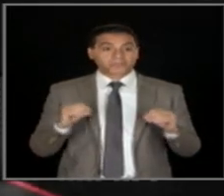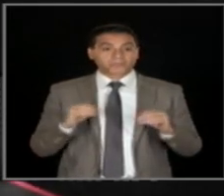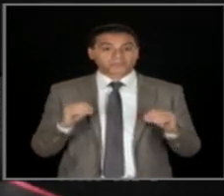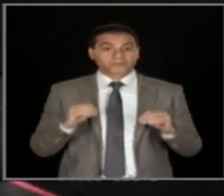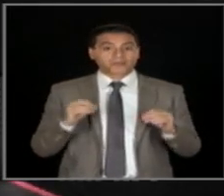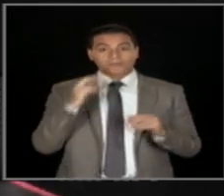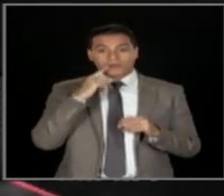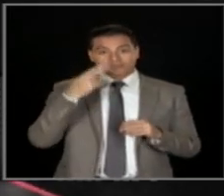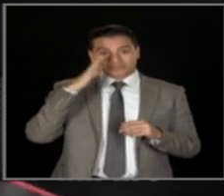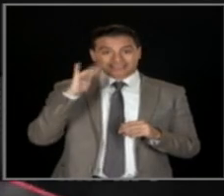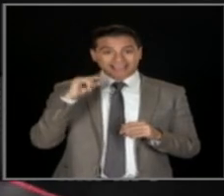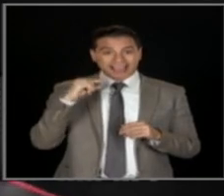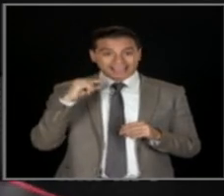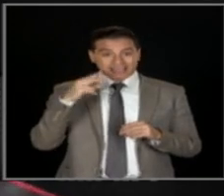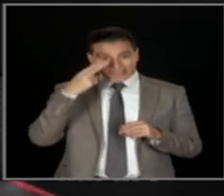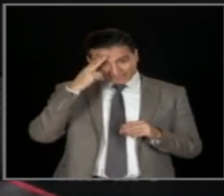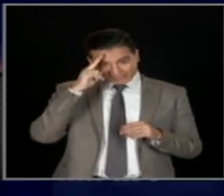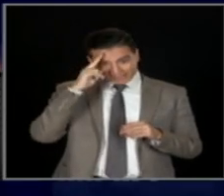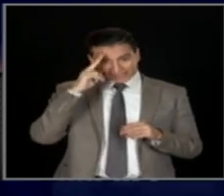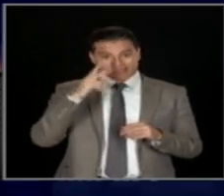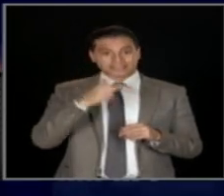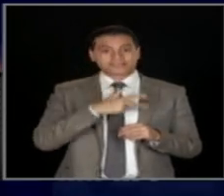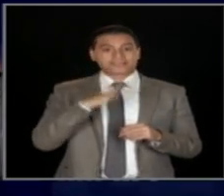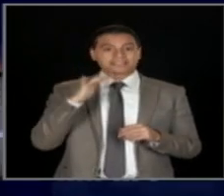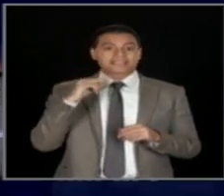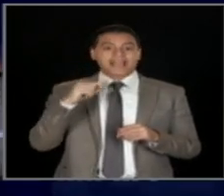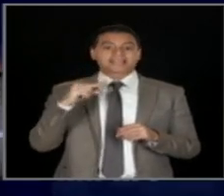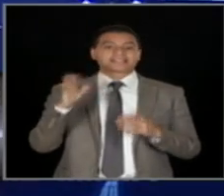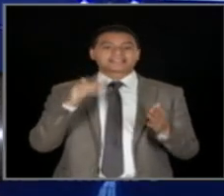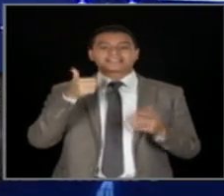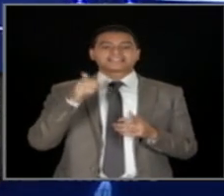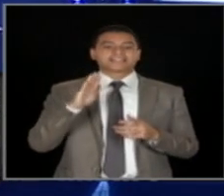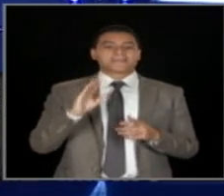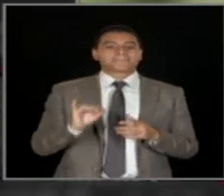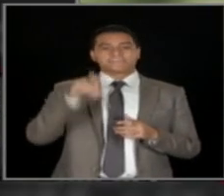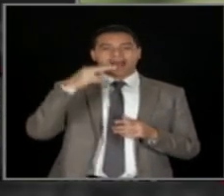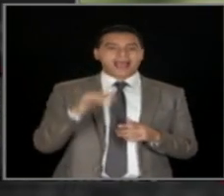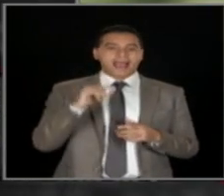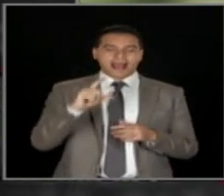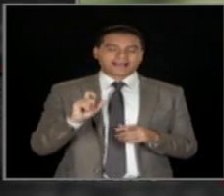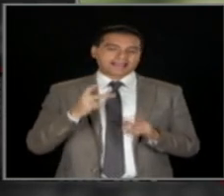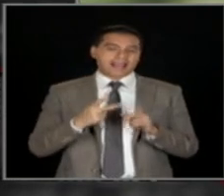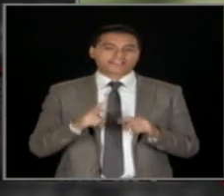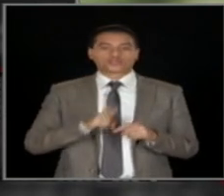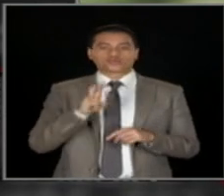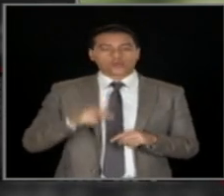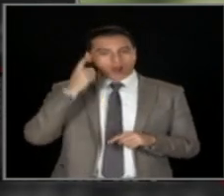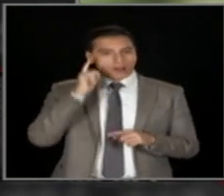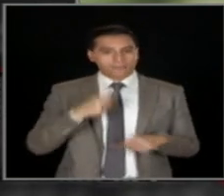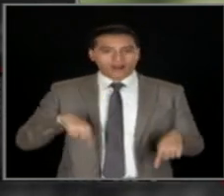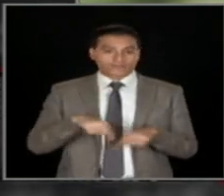سيد مين؟ مكاوي. سيد إسماعيل. تاني سؤال ما يتجاوبش في